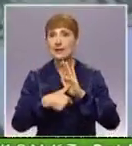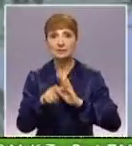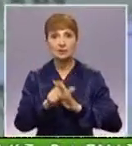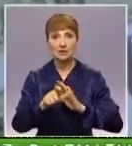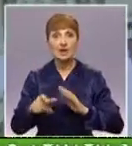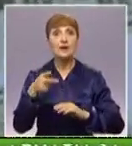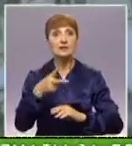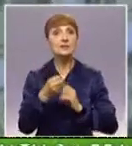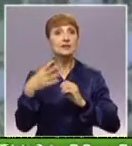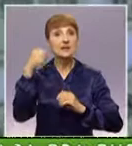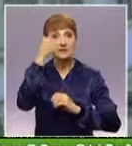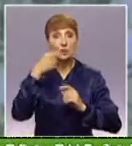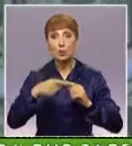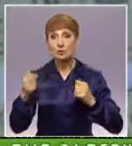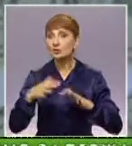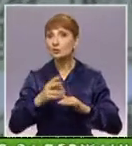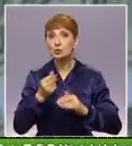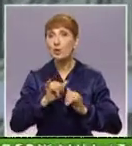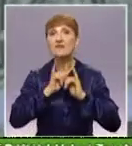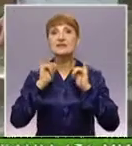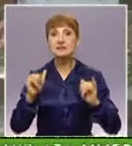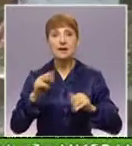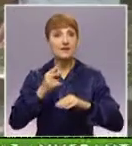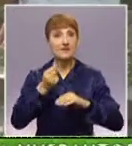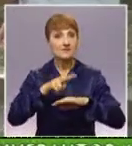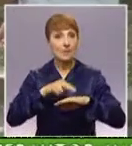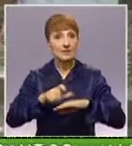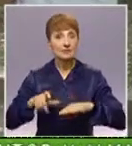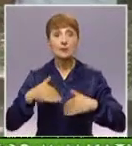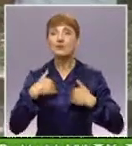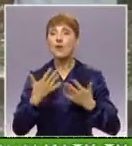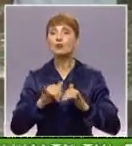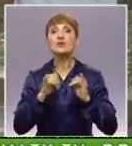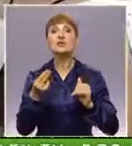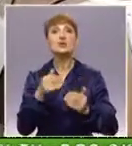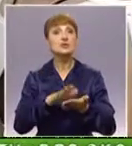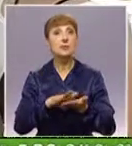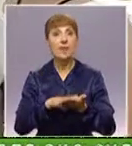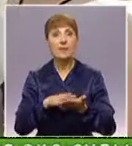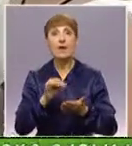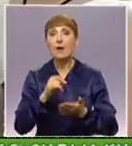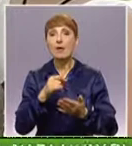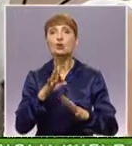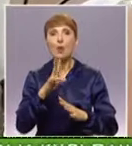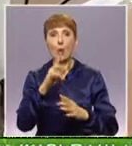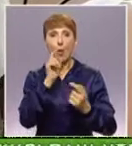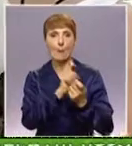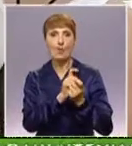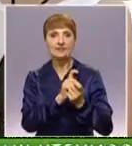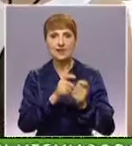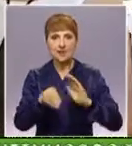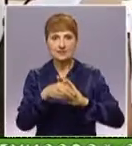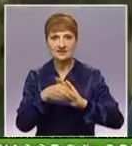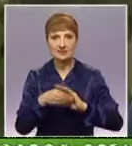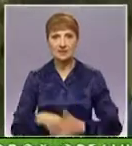человек. С 2015 сумма может возрасти. Финансовые полицейские предлагают увеличить денежные выплаты противникам экономических